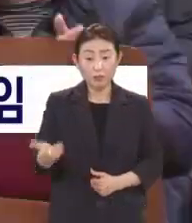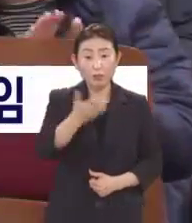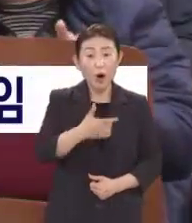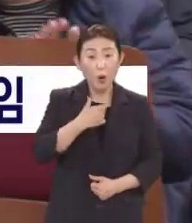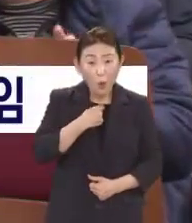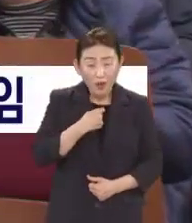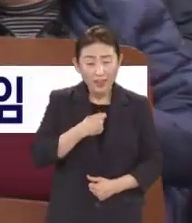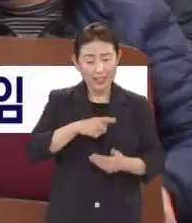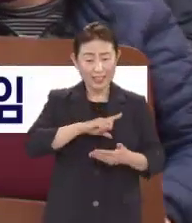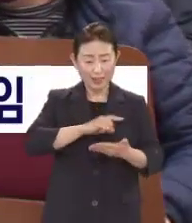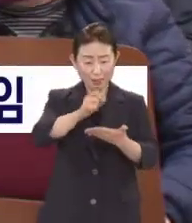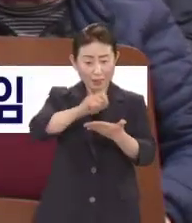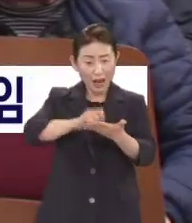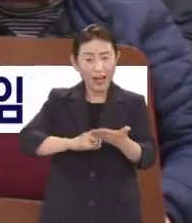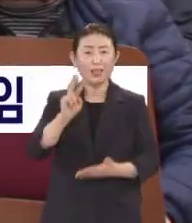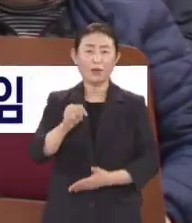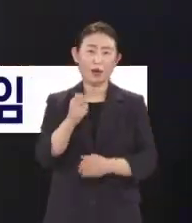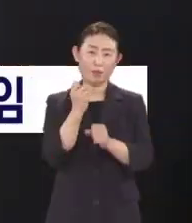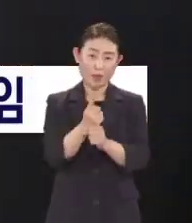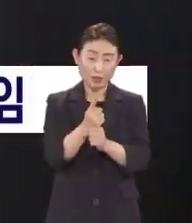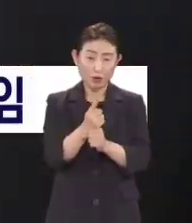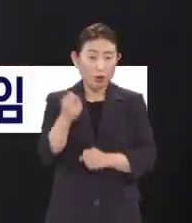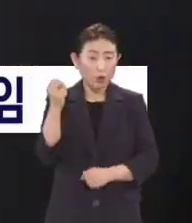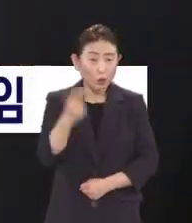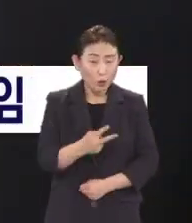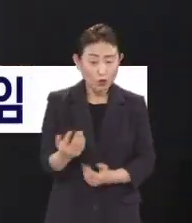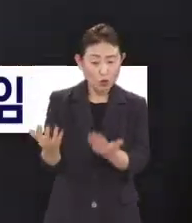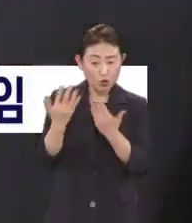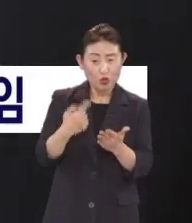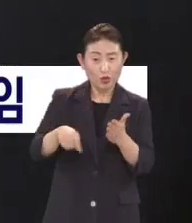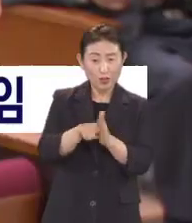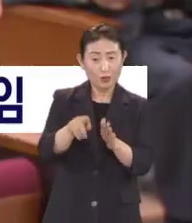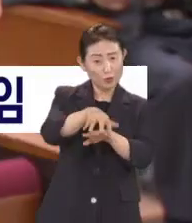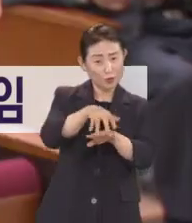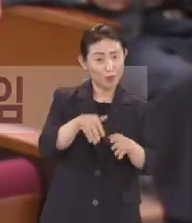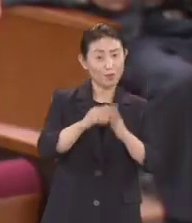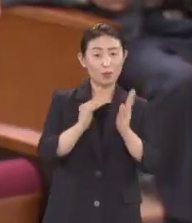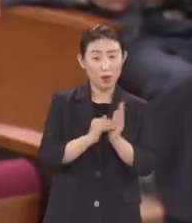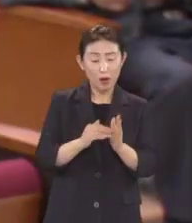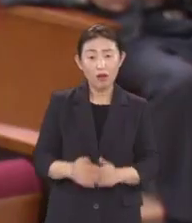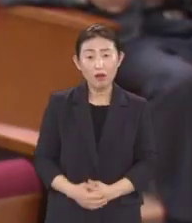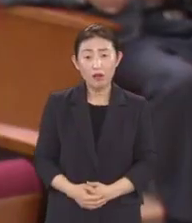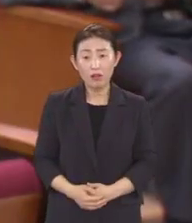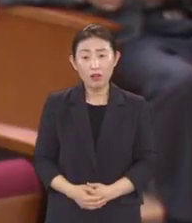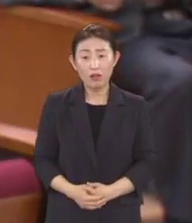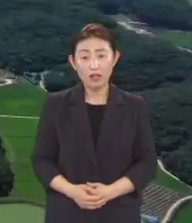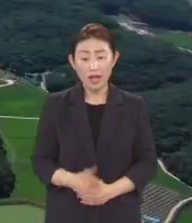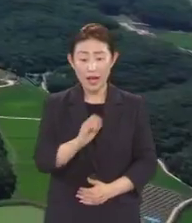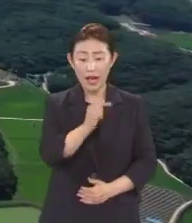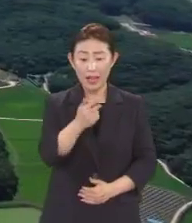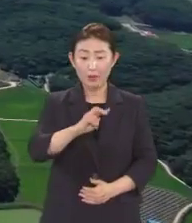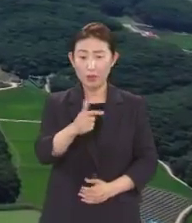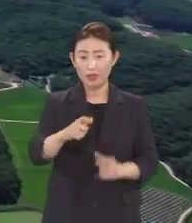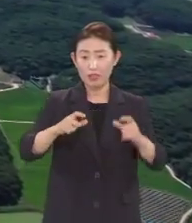해당하는 2만여 명의 서명을 받은 데 이어 범시민 유치 기구를 가동했습니다. 특히 후보지인 안면도의